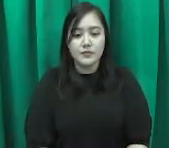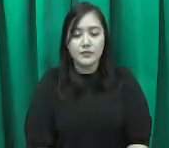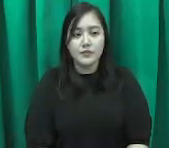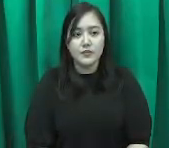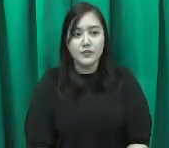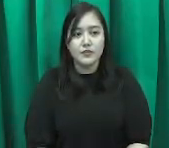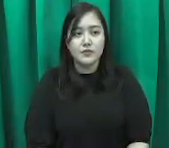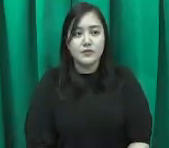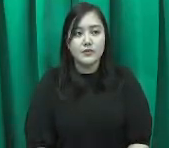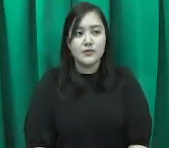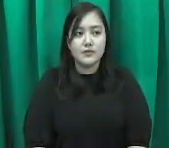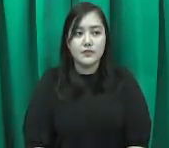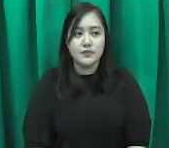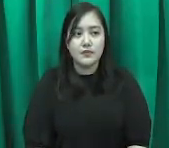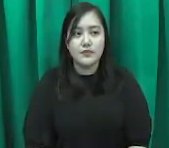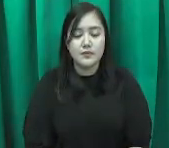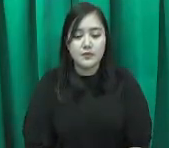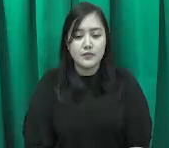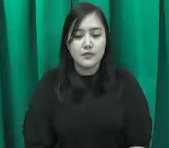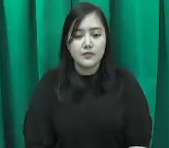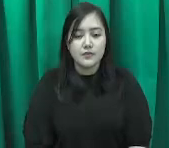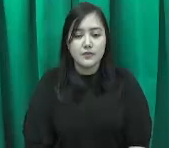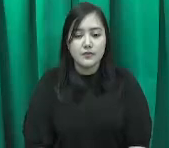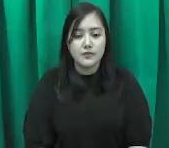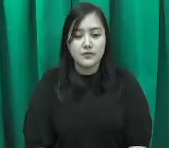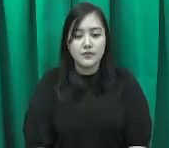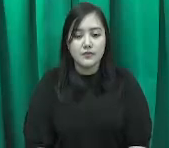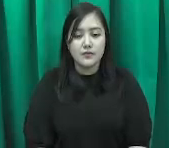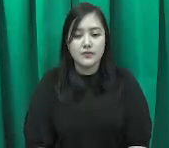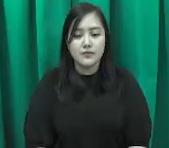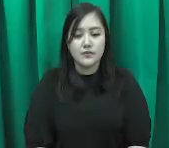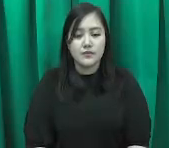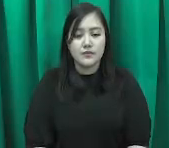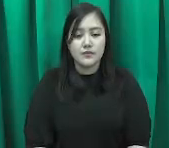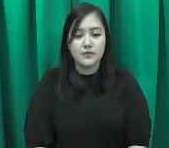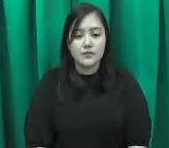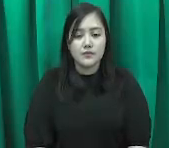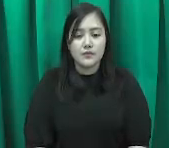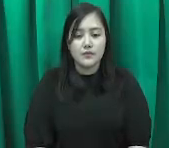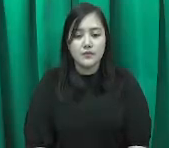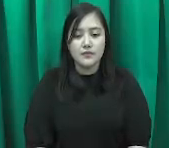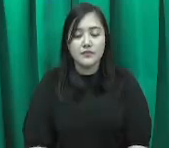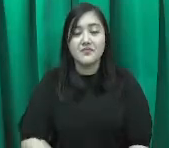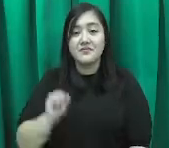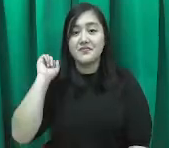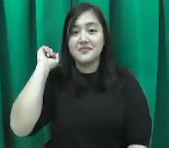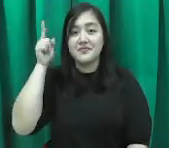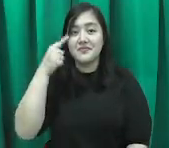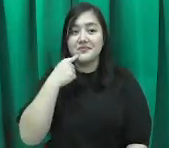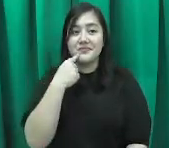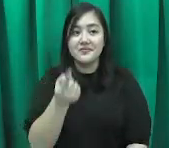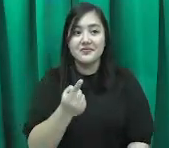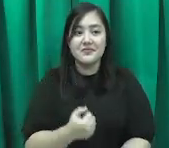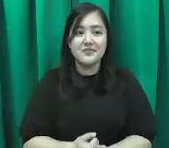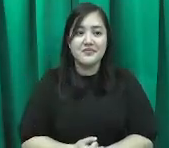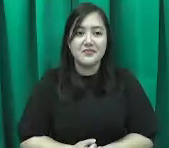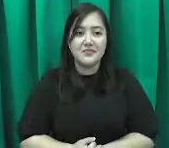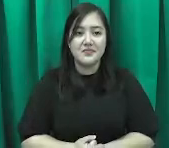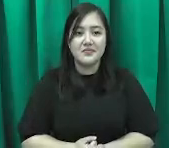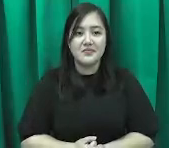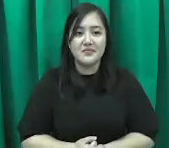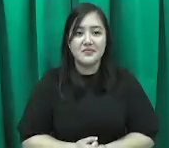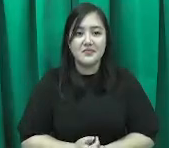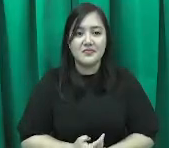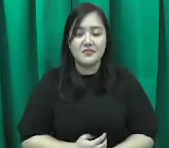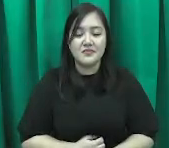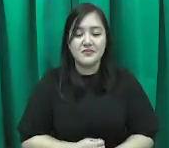sinusolve mo na lang yung problema eh. Parang yes, damage control. At saka parang pinapangunahan mo. Na instead na parang pinagpe-pray mo na